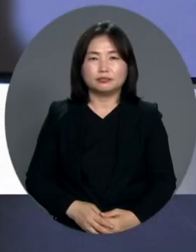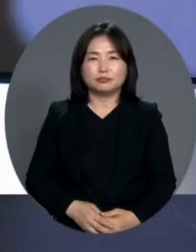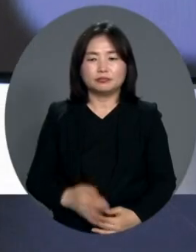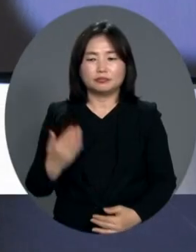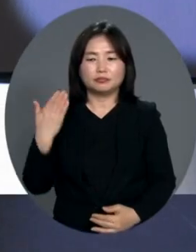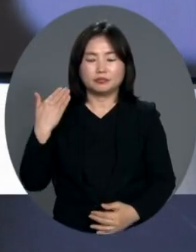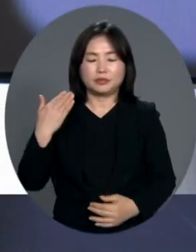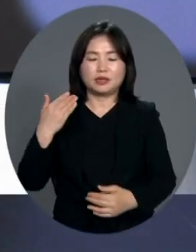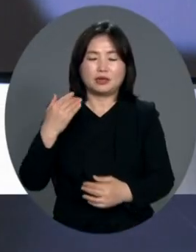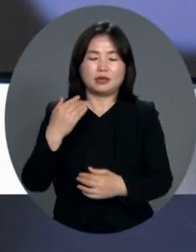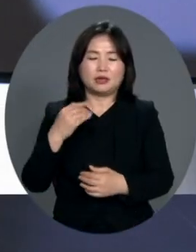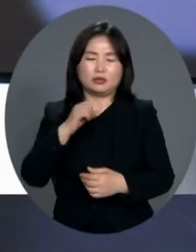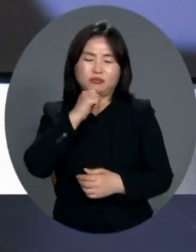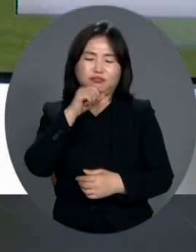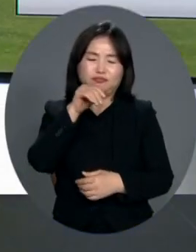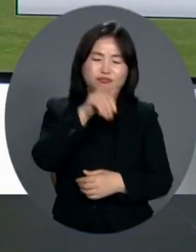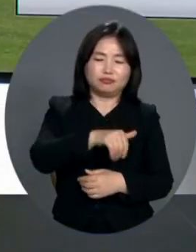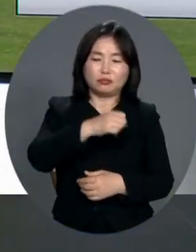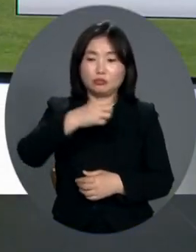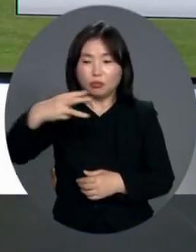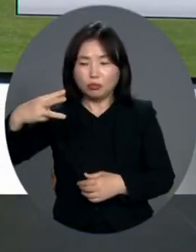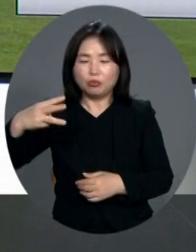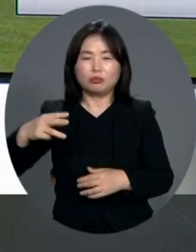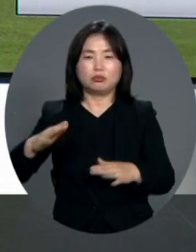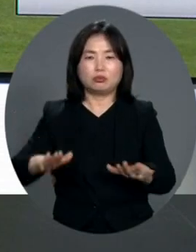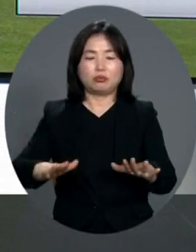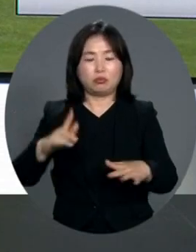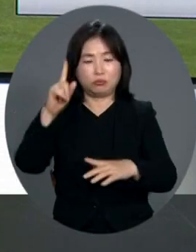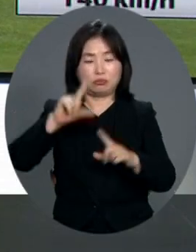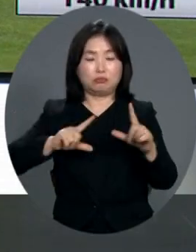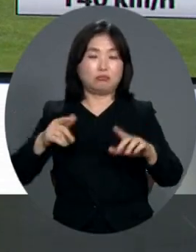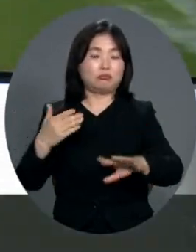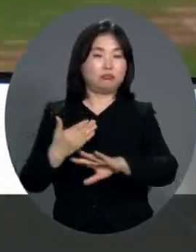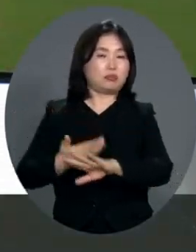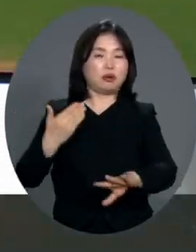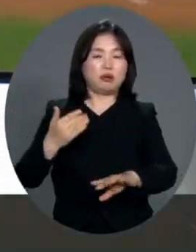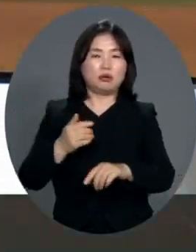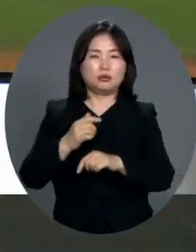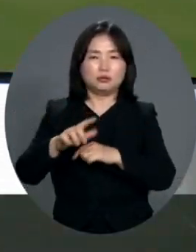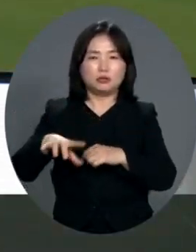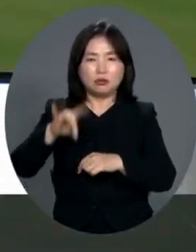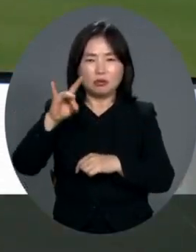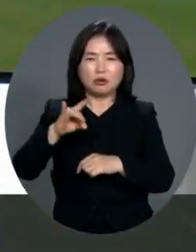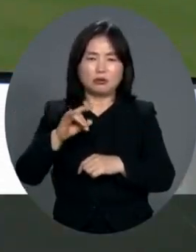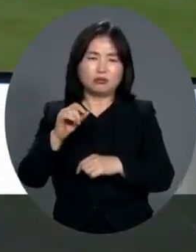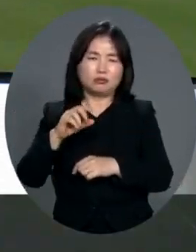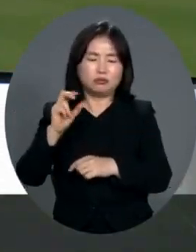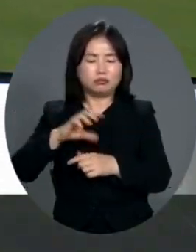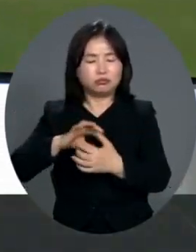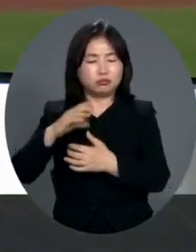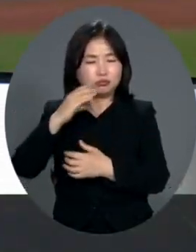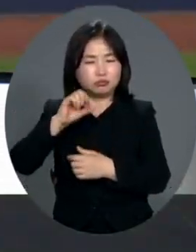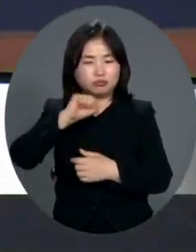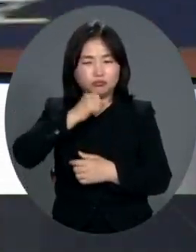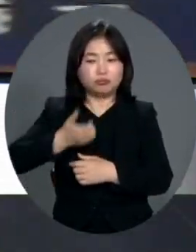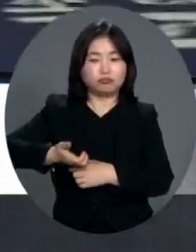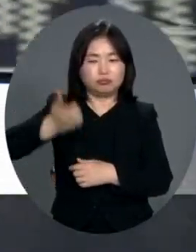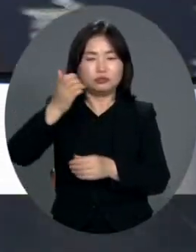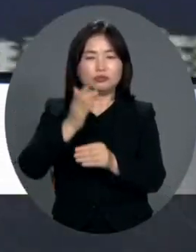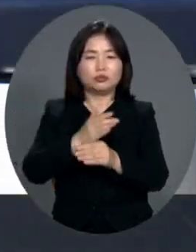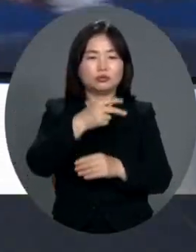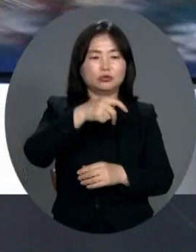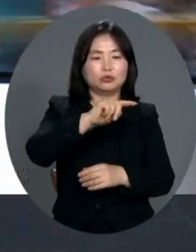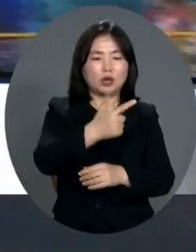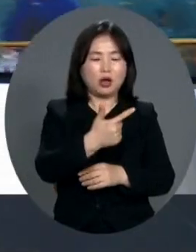최근 수년간 부진이 이어졌던 삼성라이온즈가 이번 시즌 달라진 모습으로 시즌 초반 질주를 이어가고 있습니다.